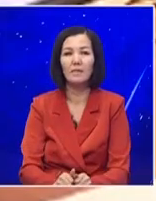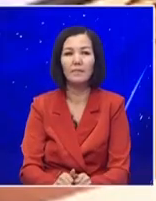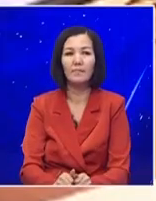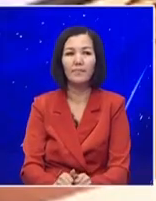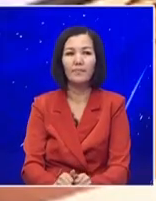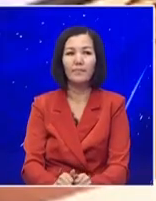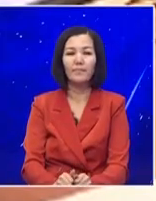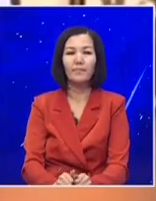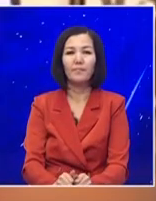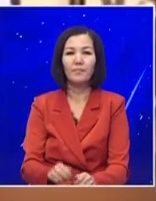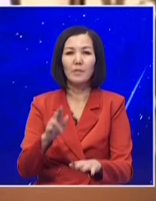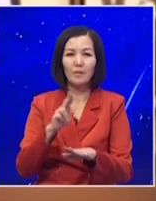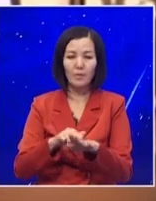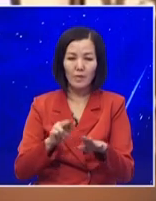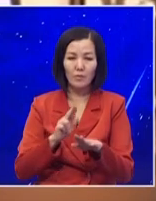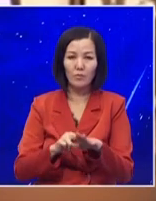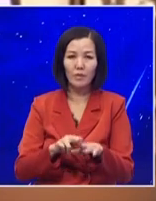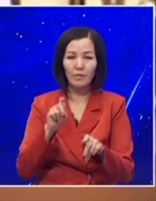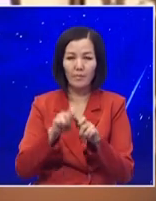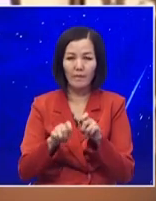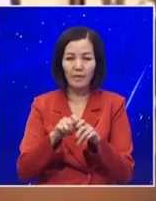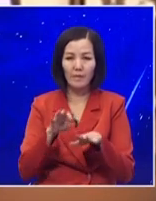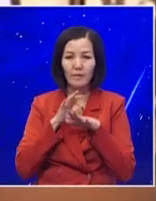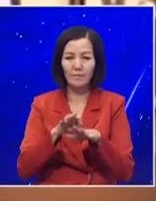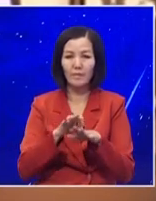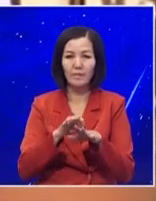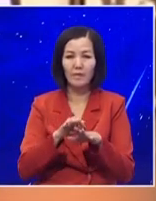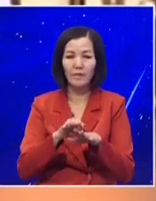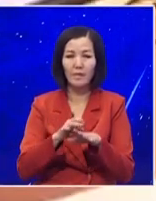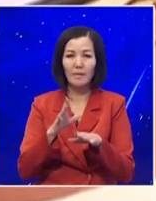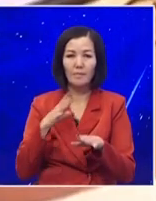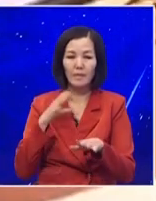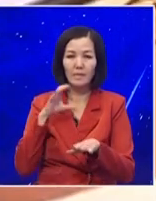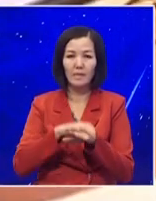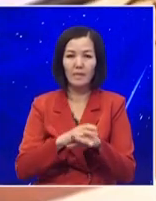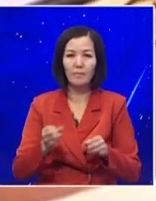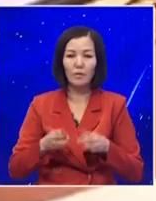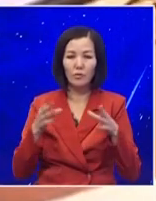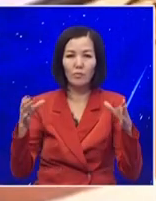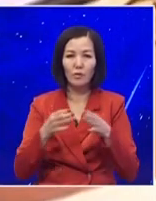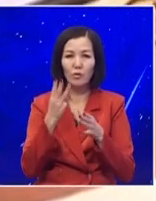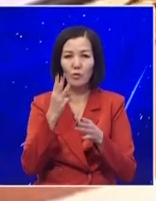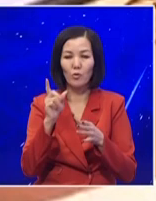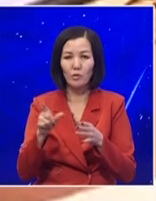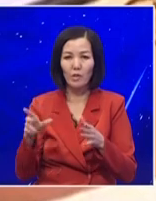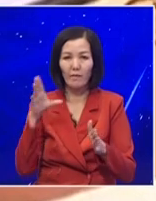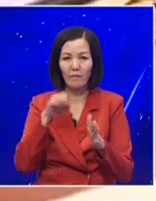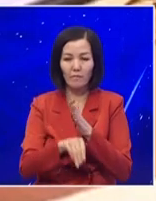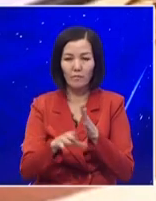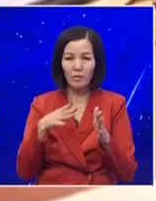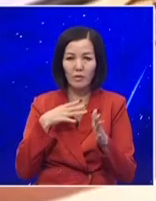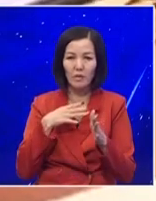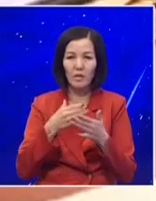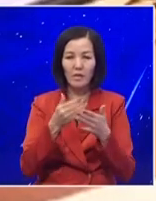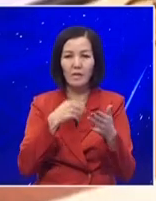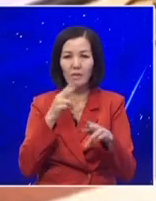Сотрудниками УПМ при проведении ОРМ была задержана преступная группа, состоящая из трех человек, один из которых